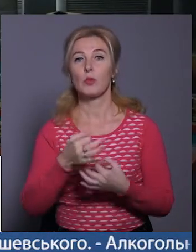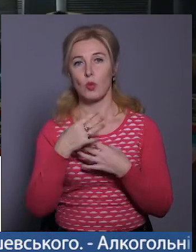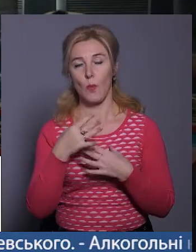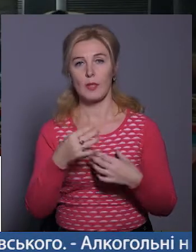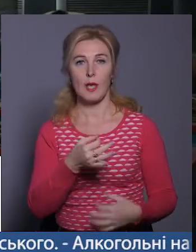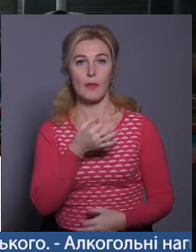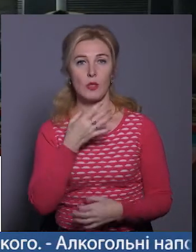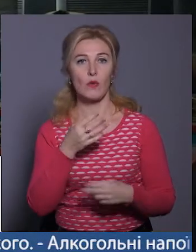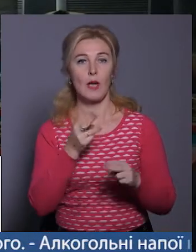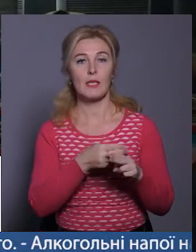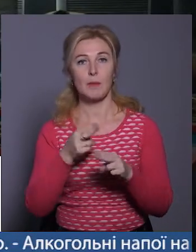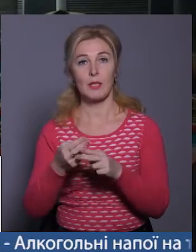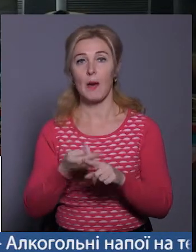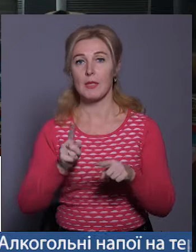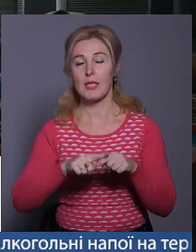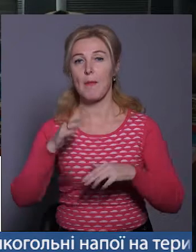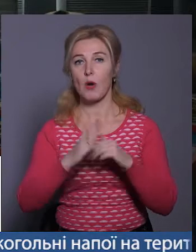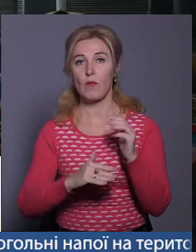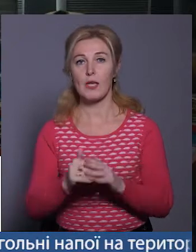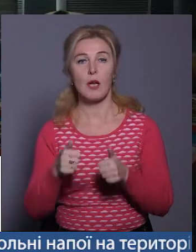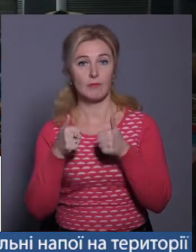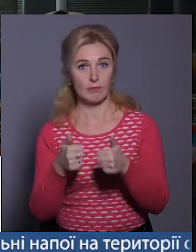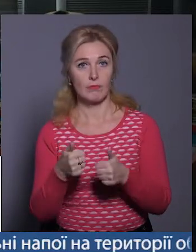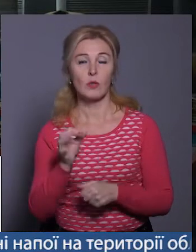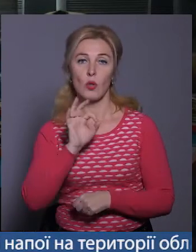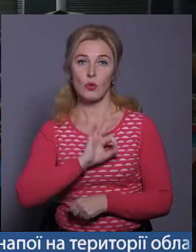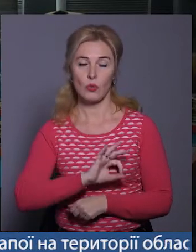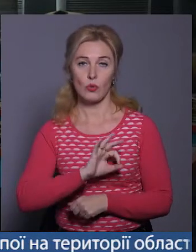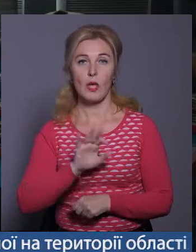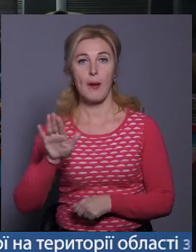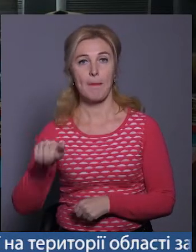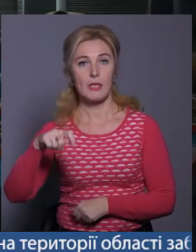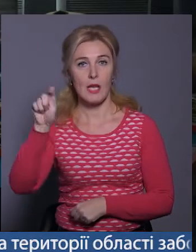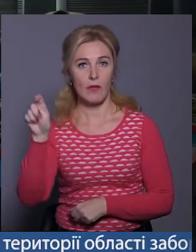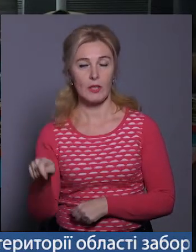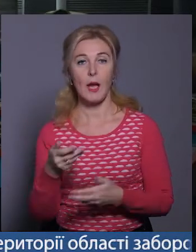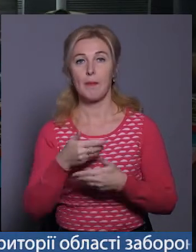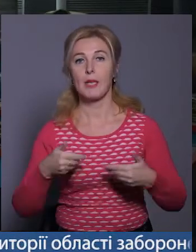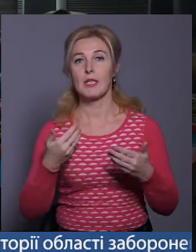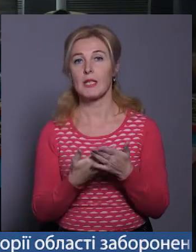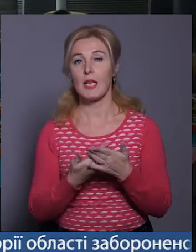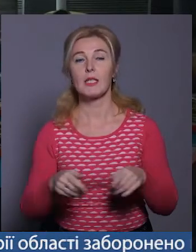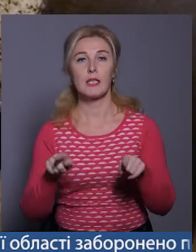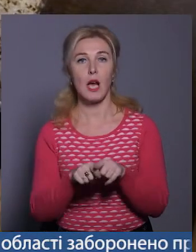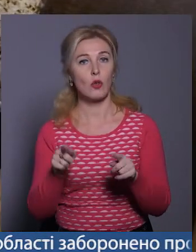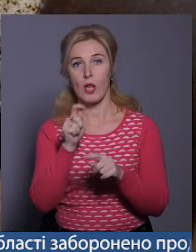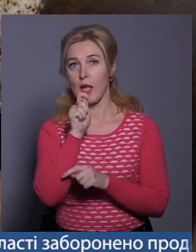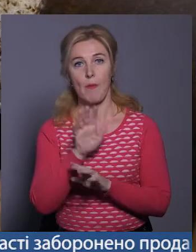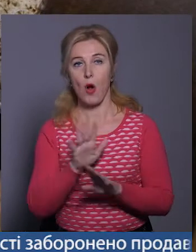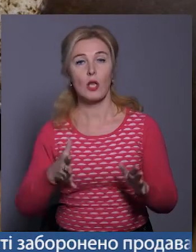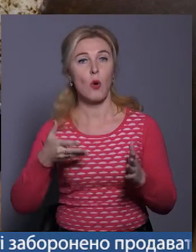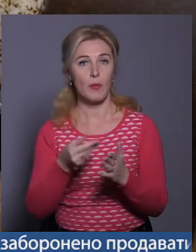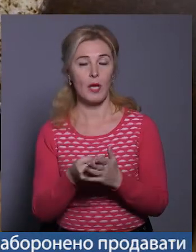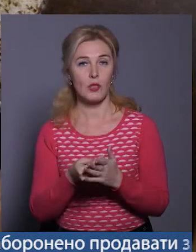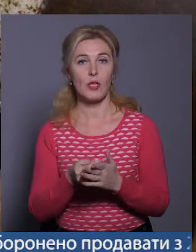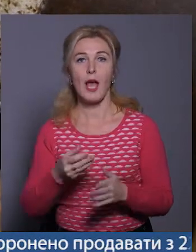Ця професія доволі непоганим попитом користується. Після війни, мені здається, також буде непогано оплачуватися. Ми